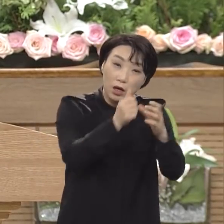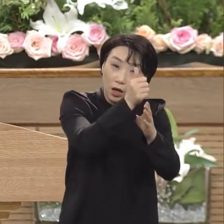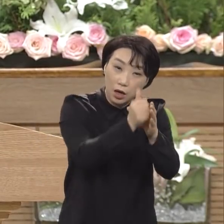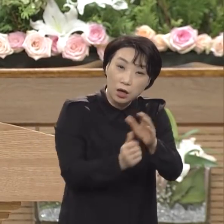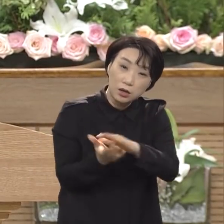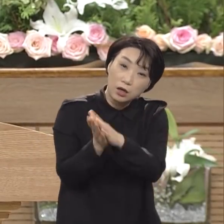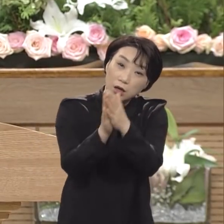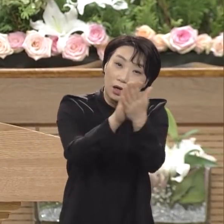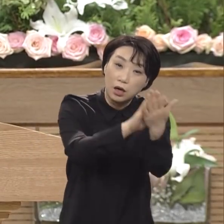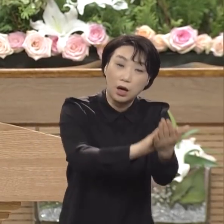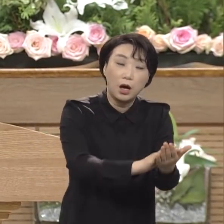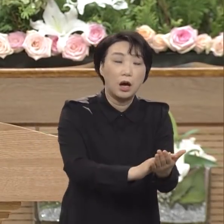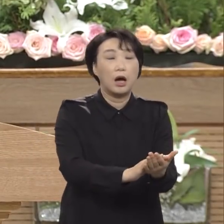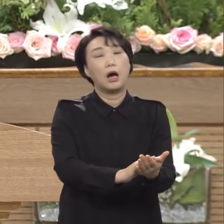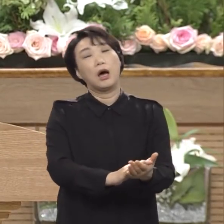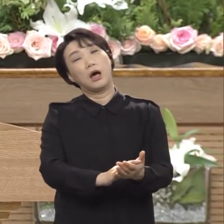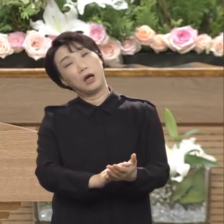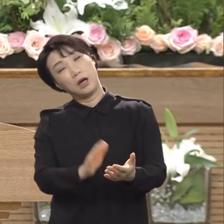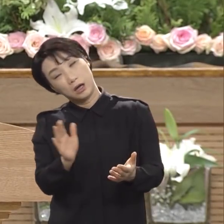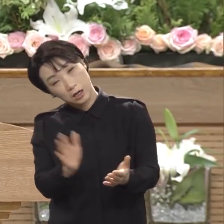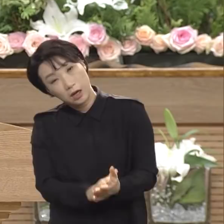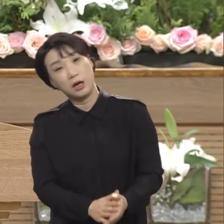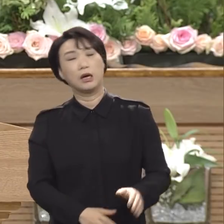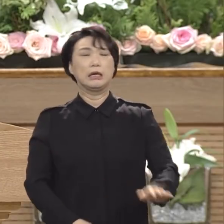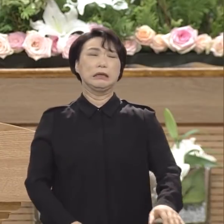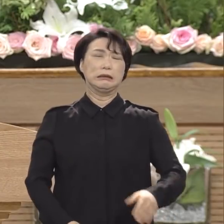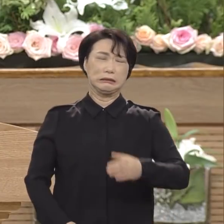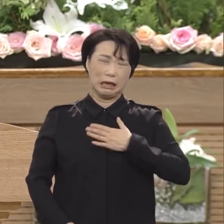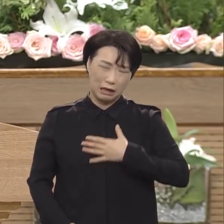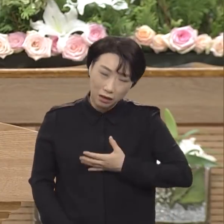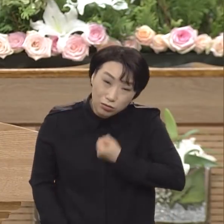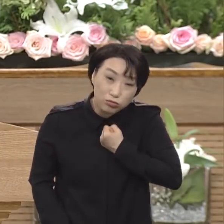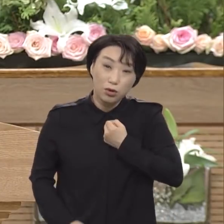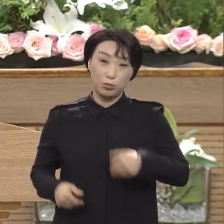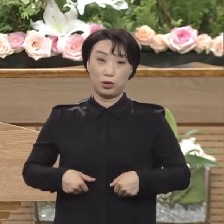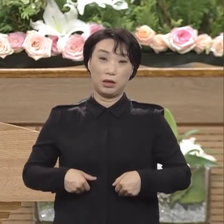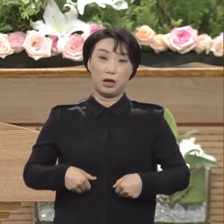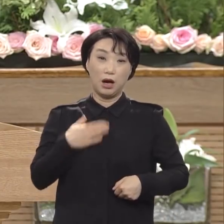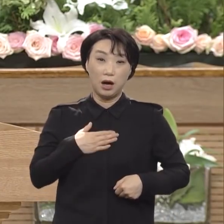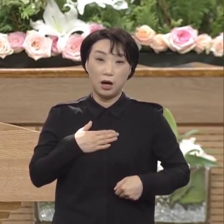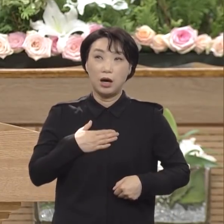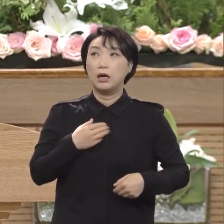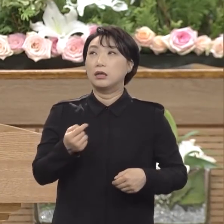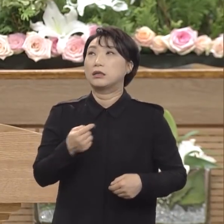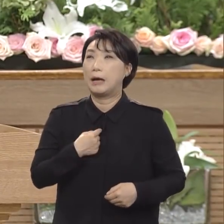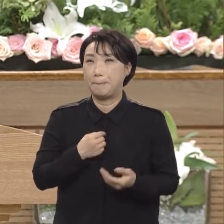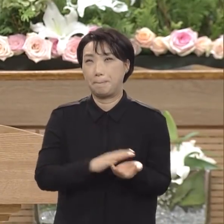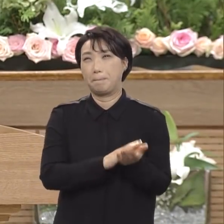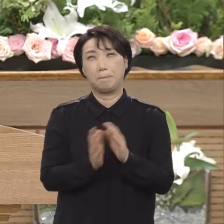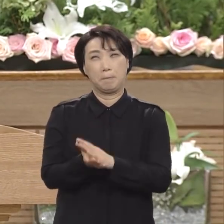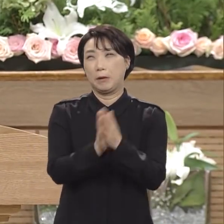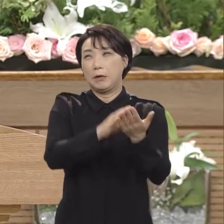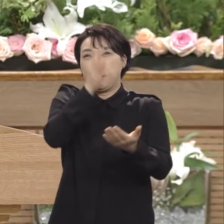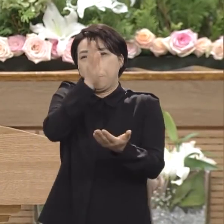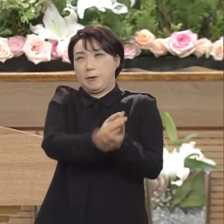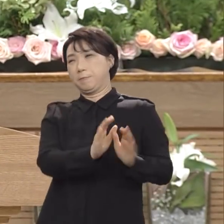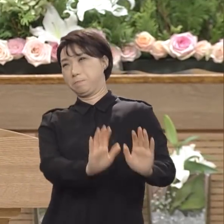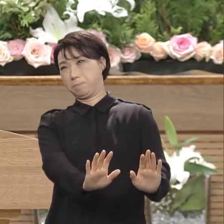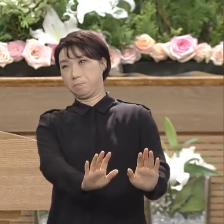변해가고 있는가를 우리 자신이 알을 때 깜짝 놀라야 합니다. 나는 변하지 말아야